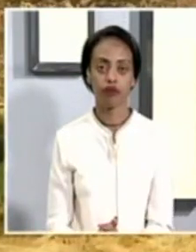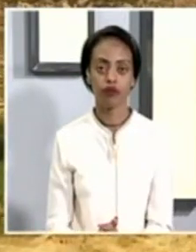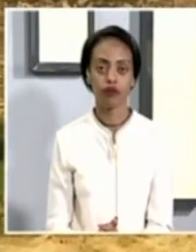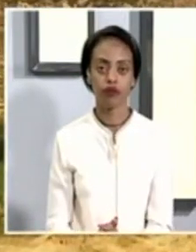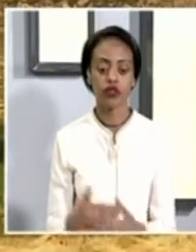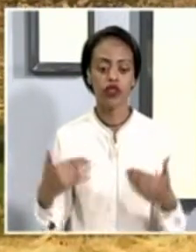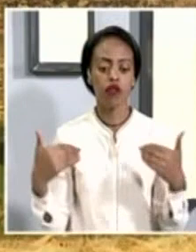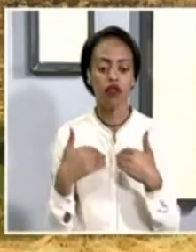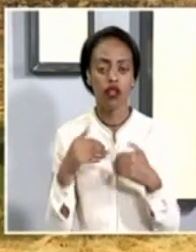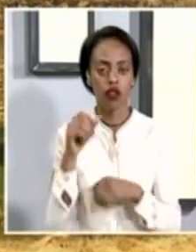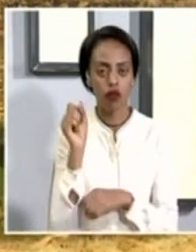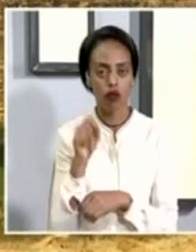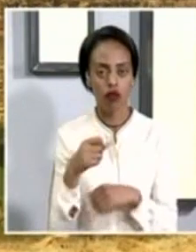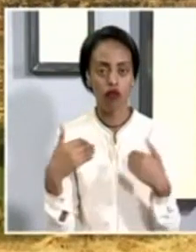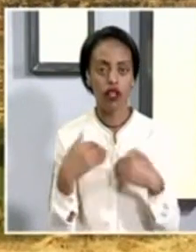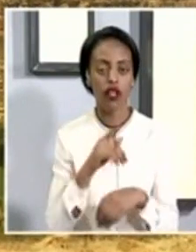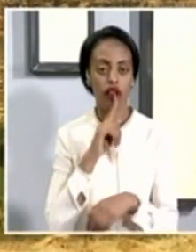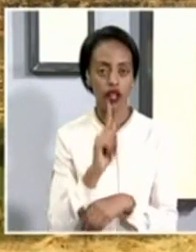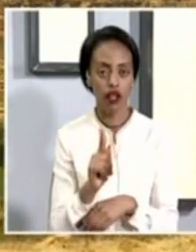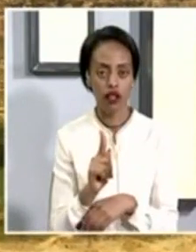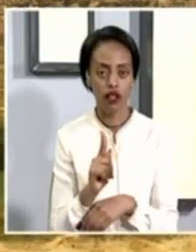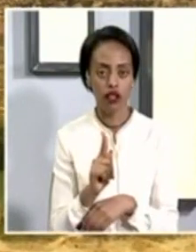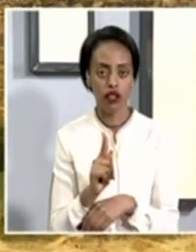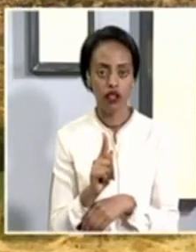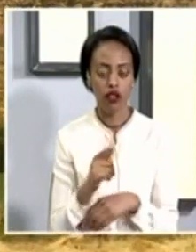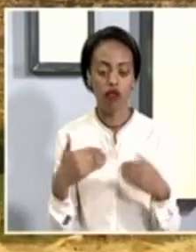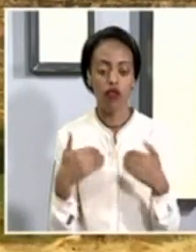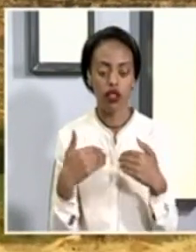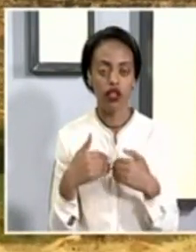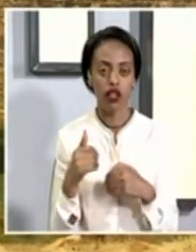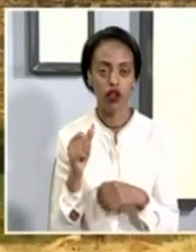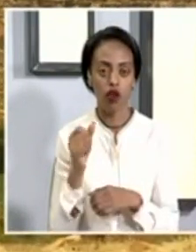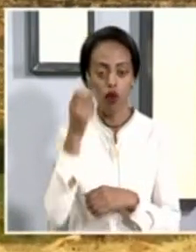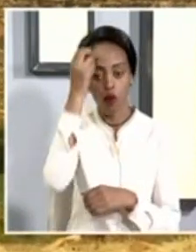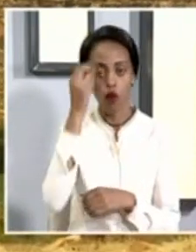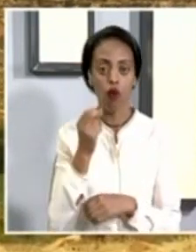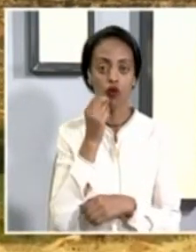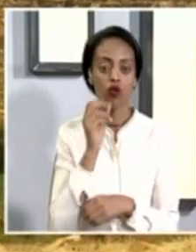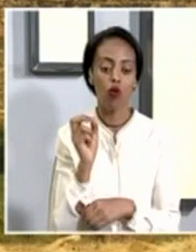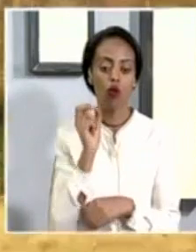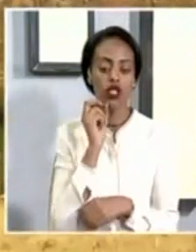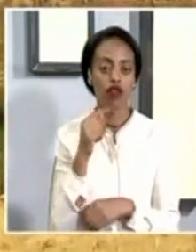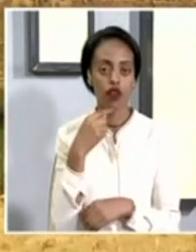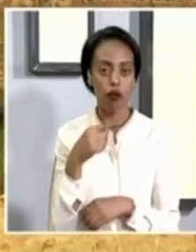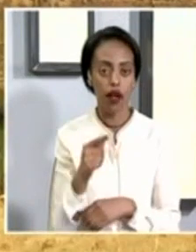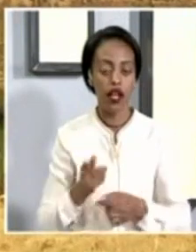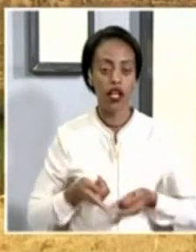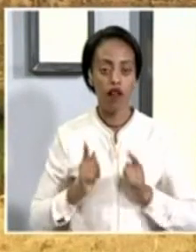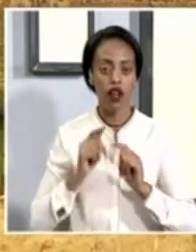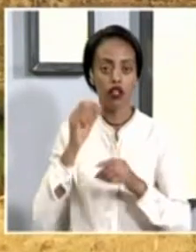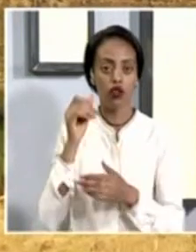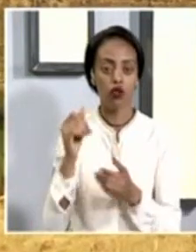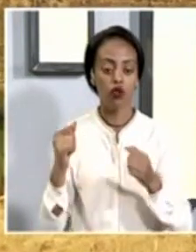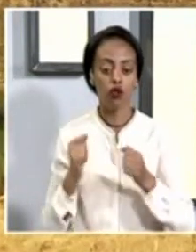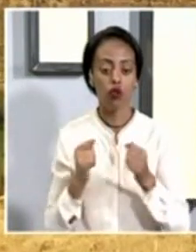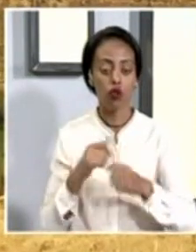فريحنا قوة فريحنا اينا فريحنا فريحنا انبي ويزرو وزف برهي بالم نباريت وردا دوغعا